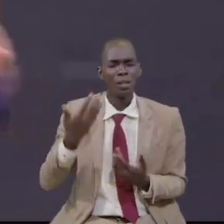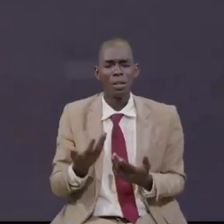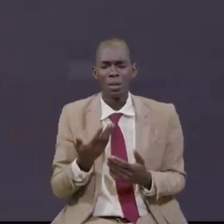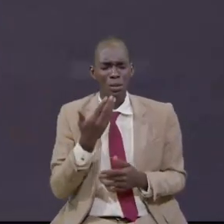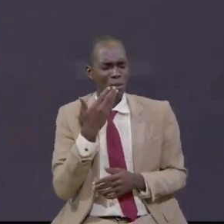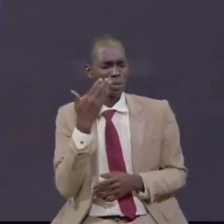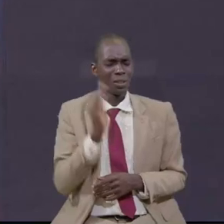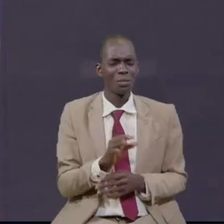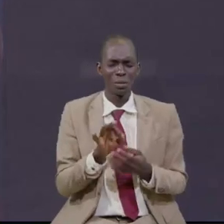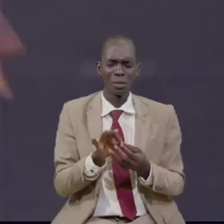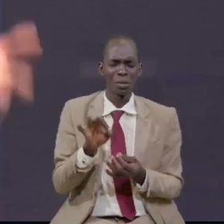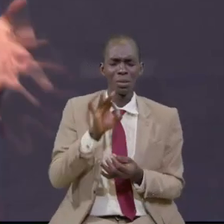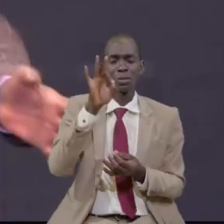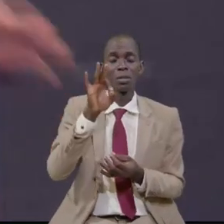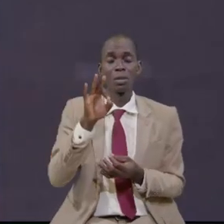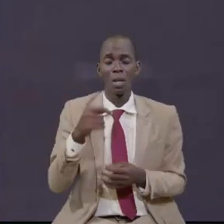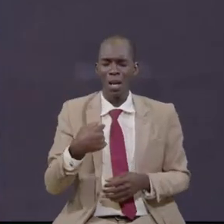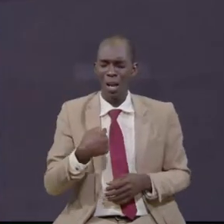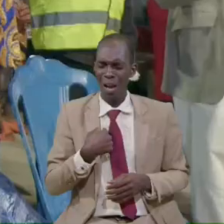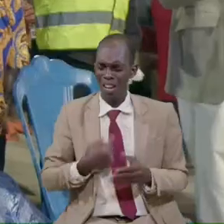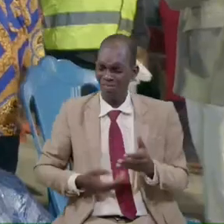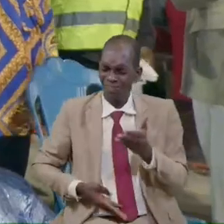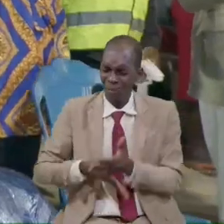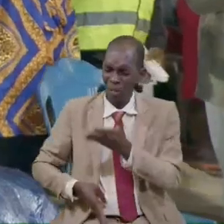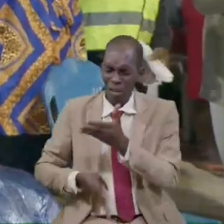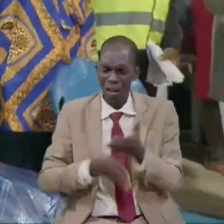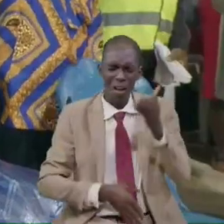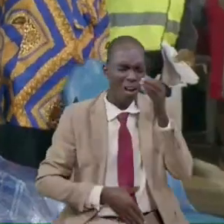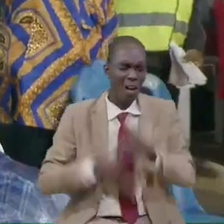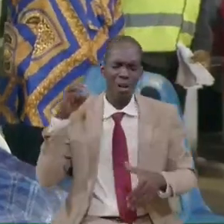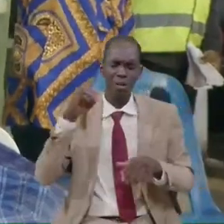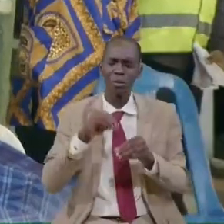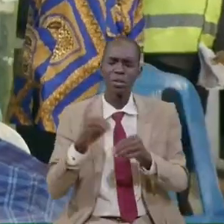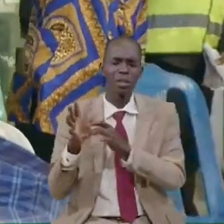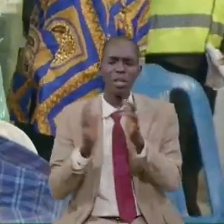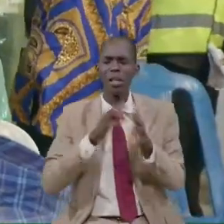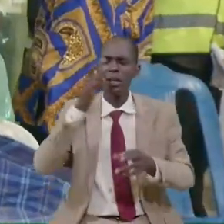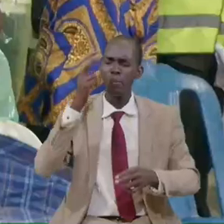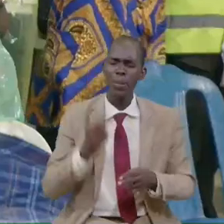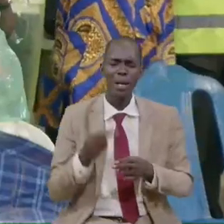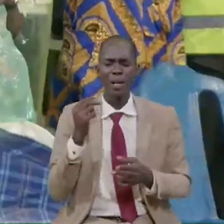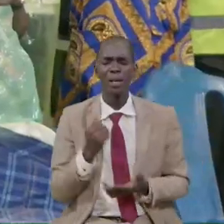démons. Je vous chasse au nom de Jésus-Christ.